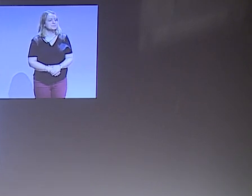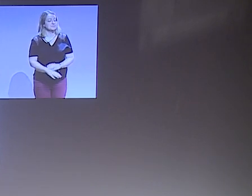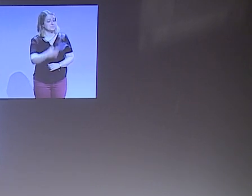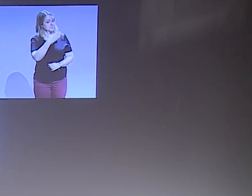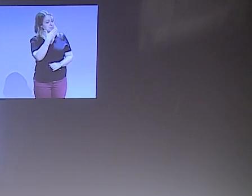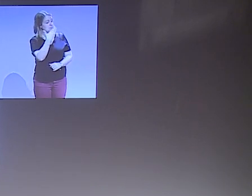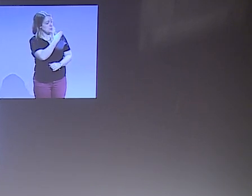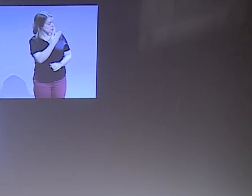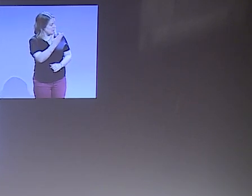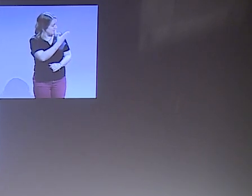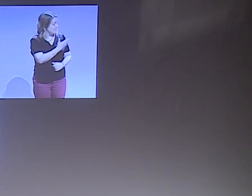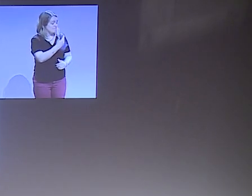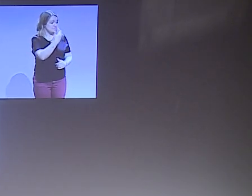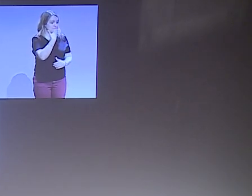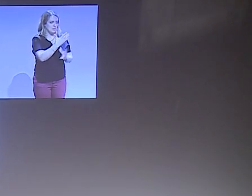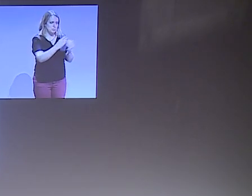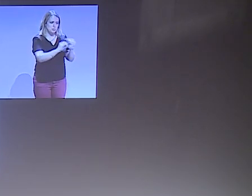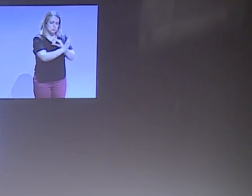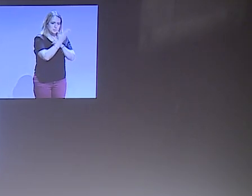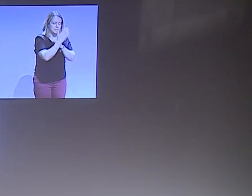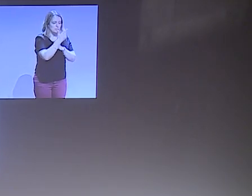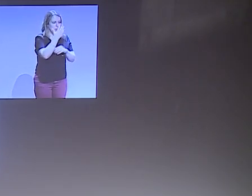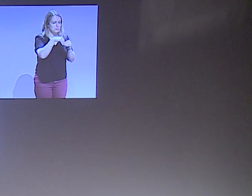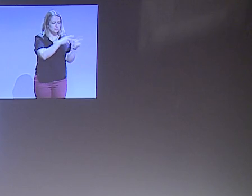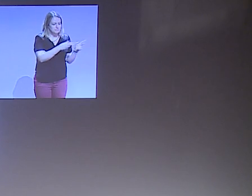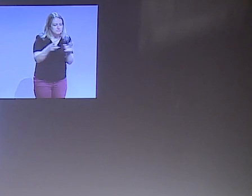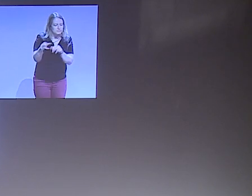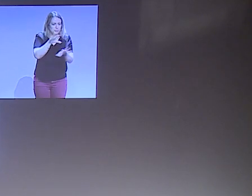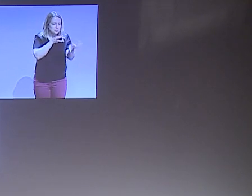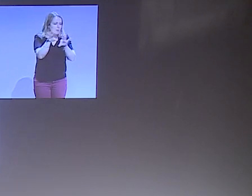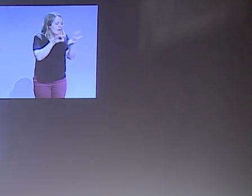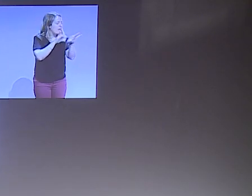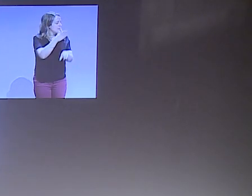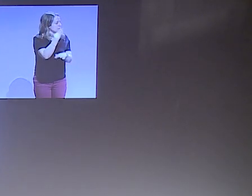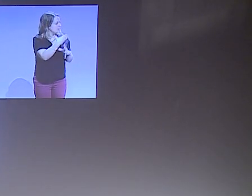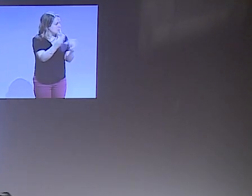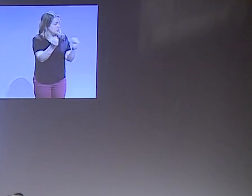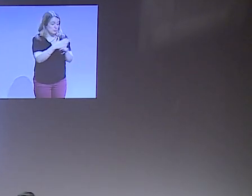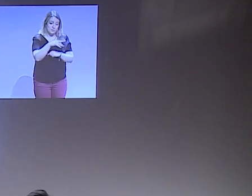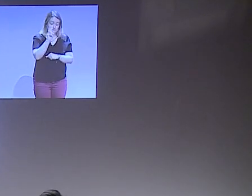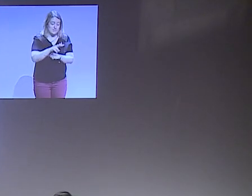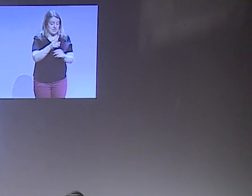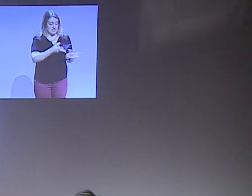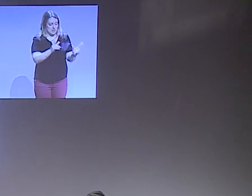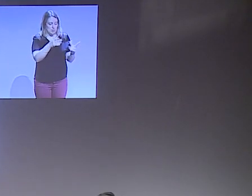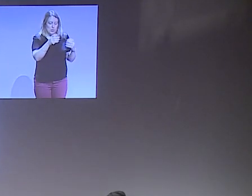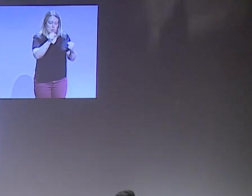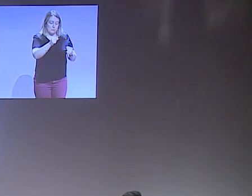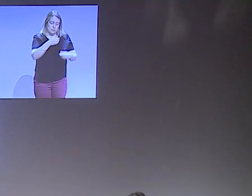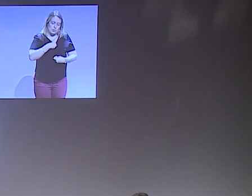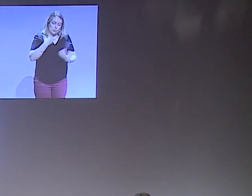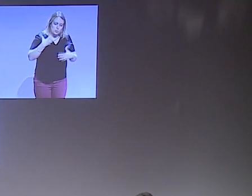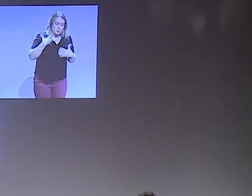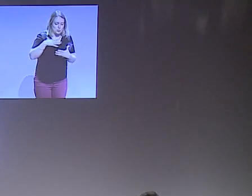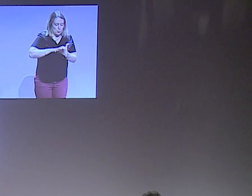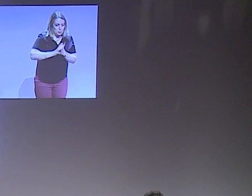Bonsoir, mais merci pour toute ce choix d'archives, effectivement, dont certaines sont un peu remuantes, on va dire, même si on